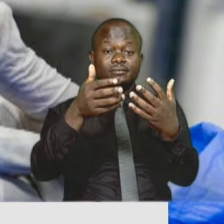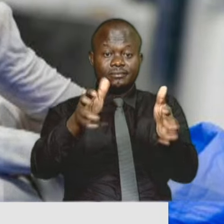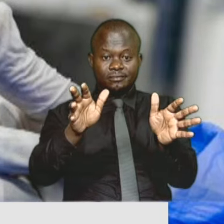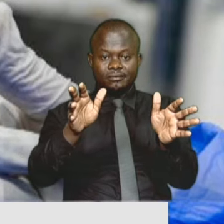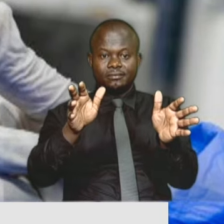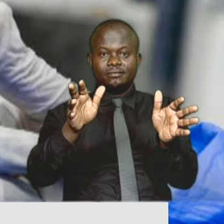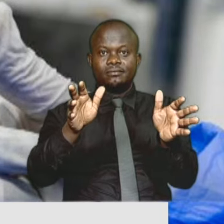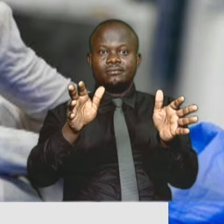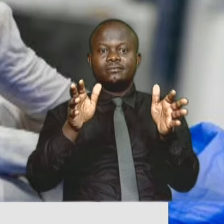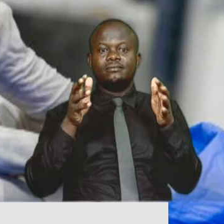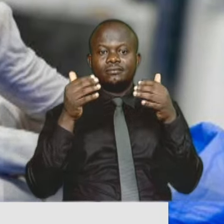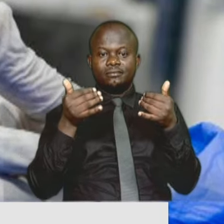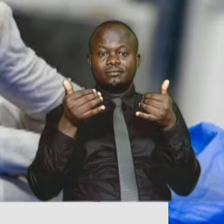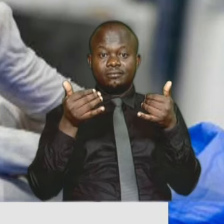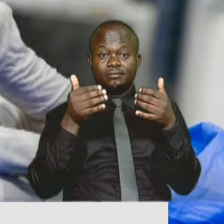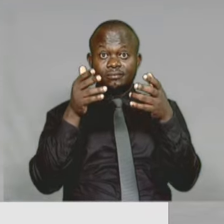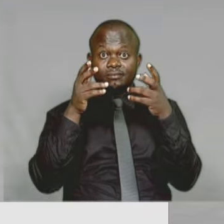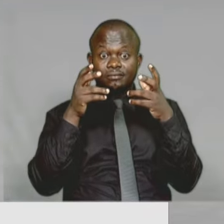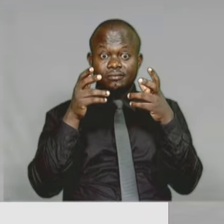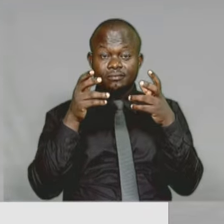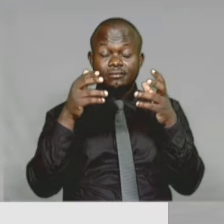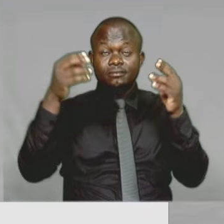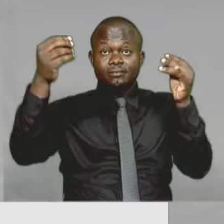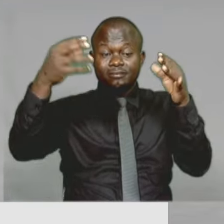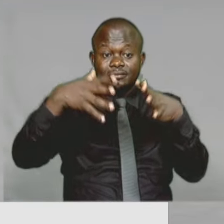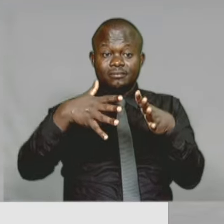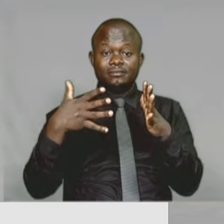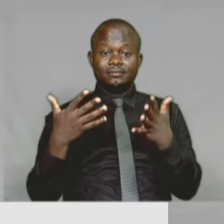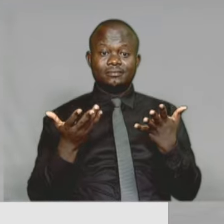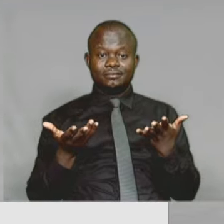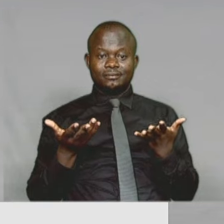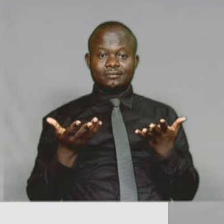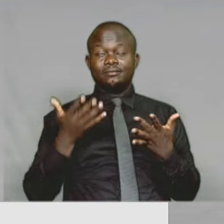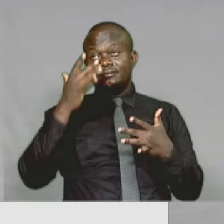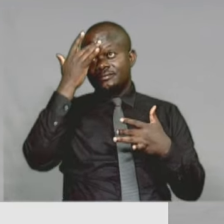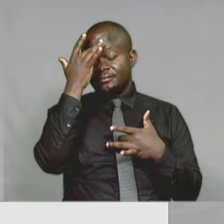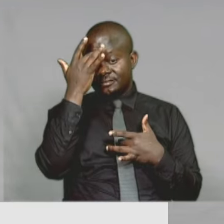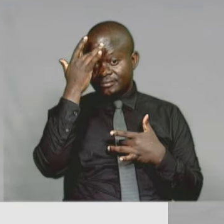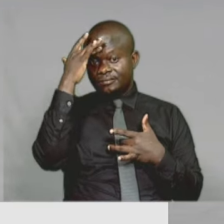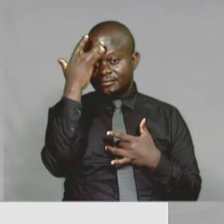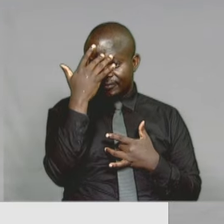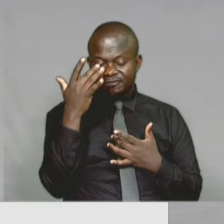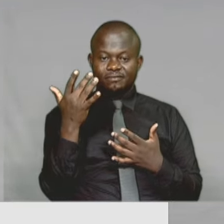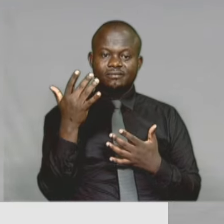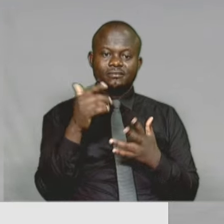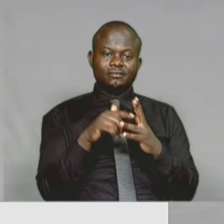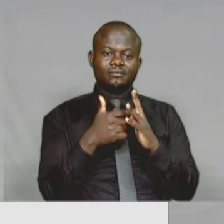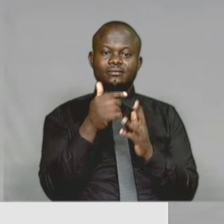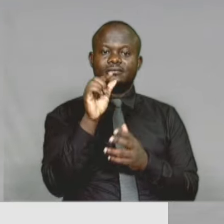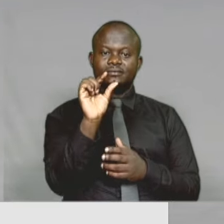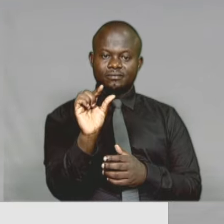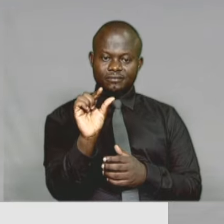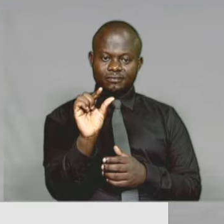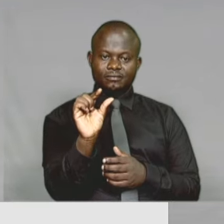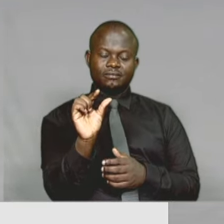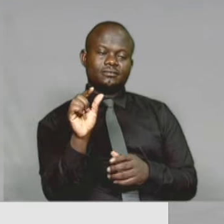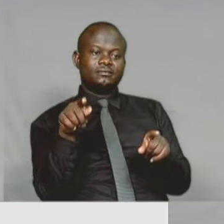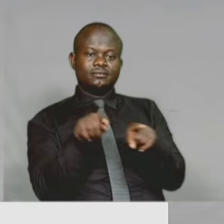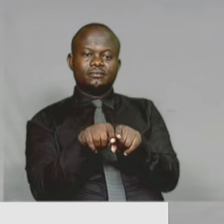Rero ikirimo kigaragara ni uko abandura batangiye kuba bakeya.